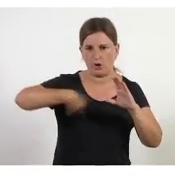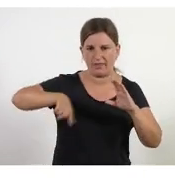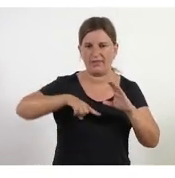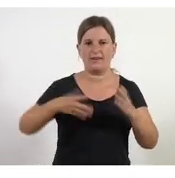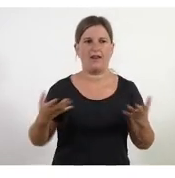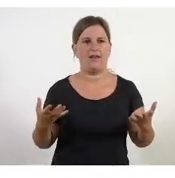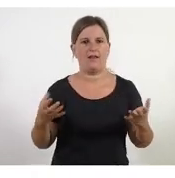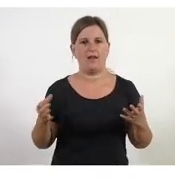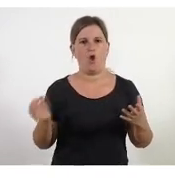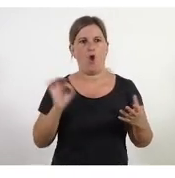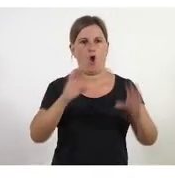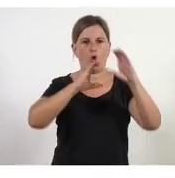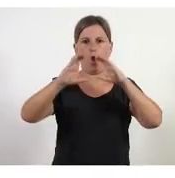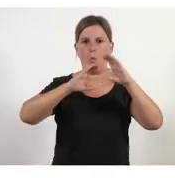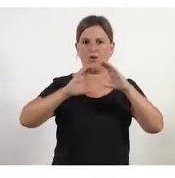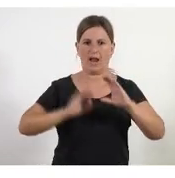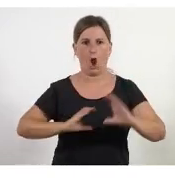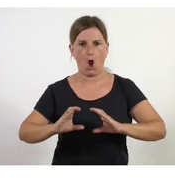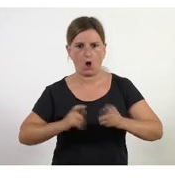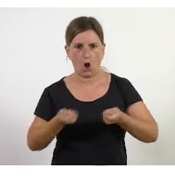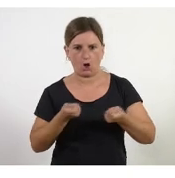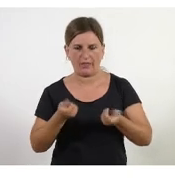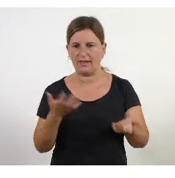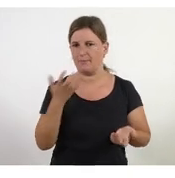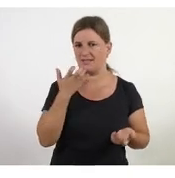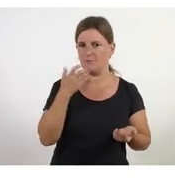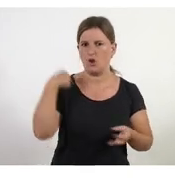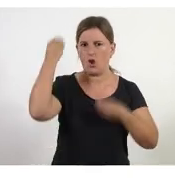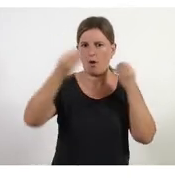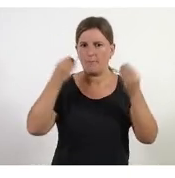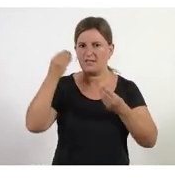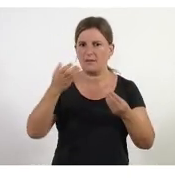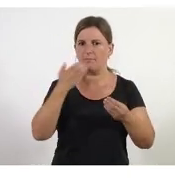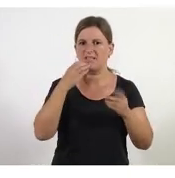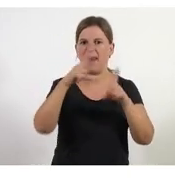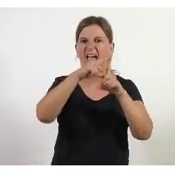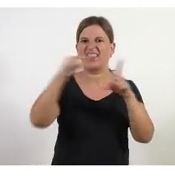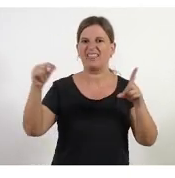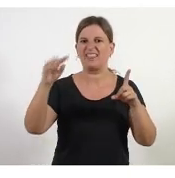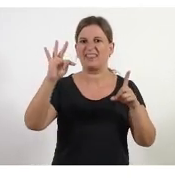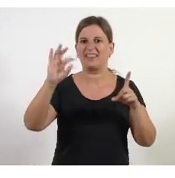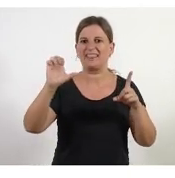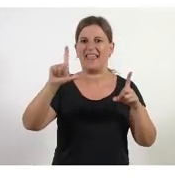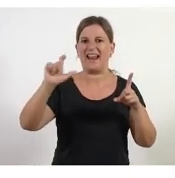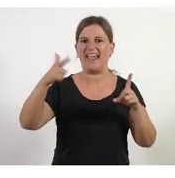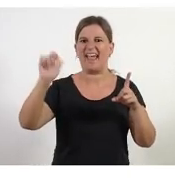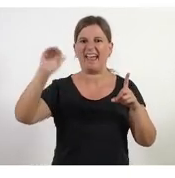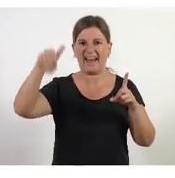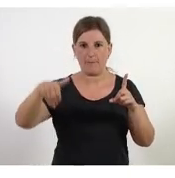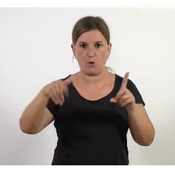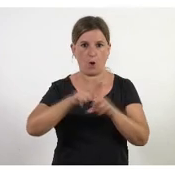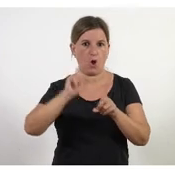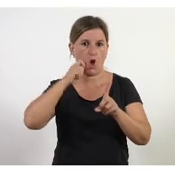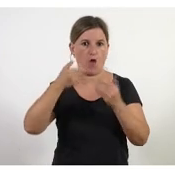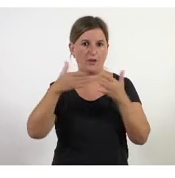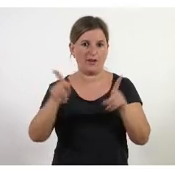comunicar-nos. Jo, per exemple, de la teva explicació, doncs, pensava que Telegram podria ser un exemple d'aquestes eines més de codi obert que també ens servirien com